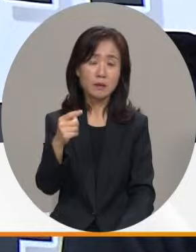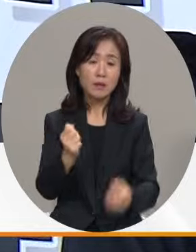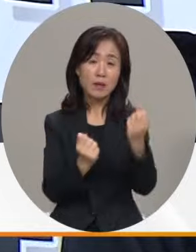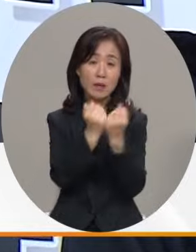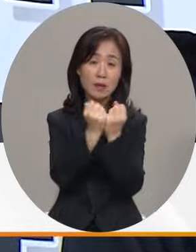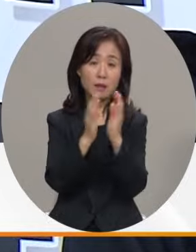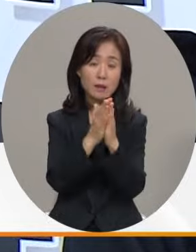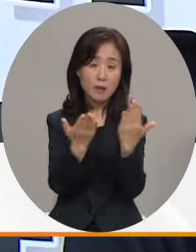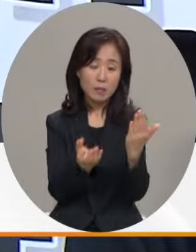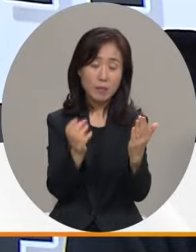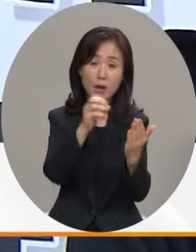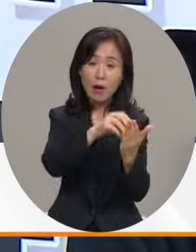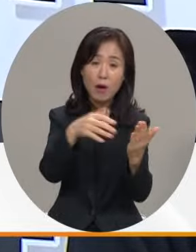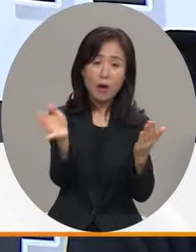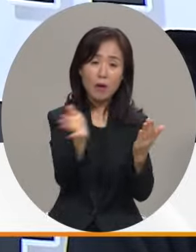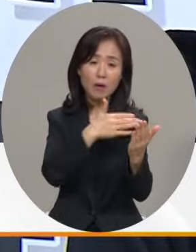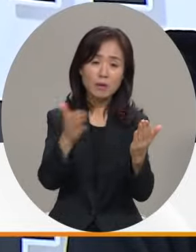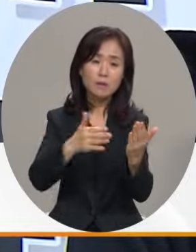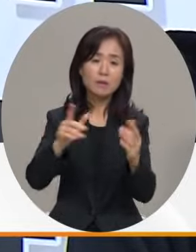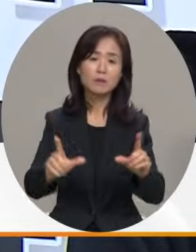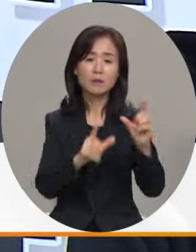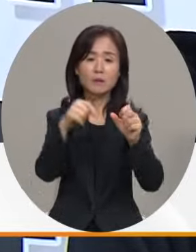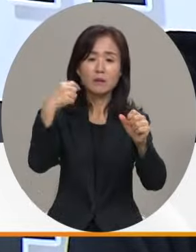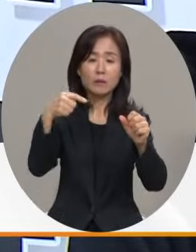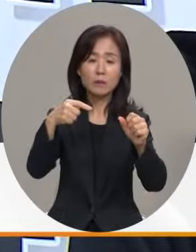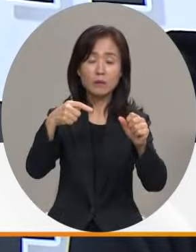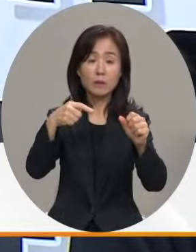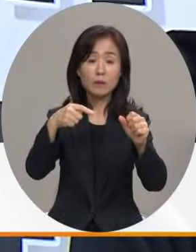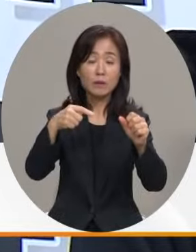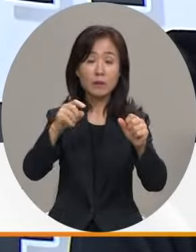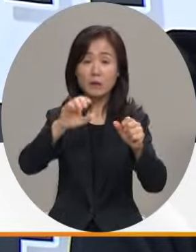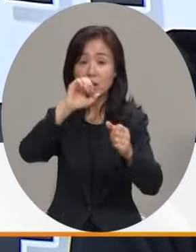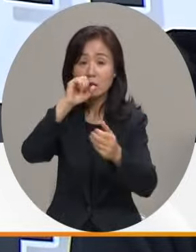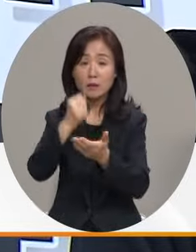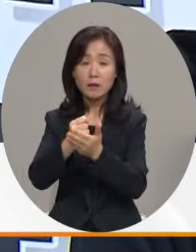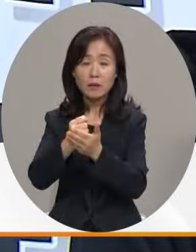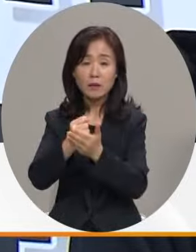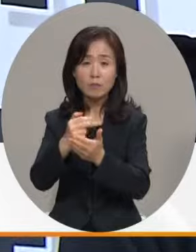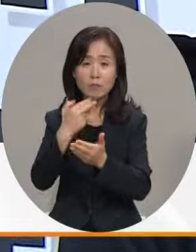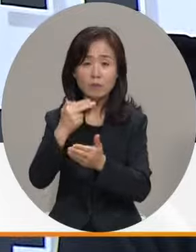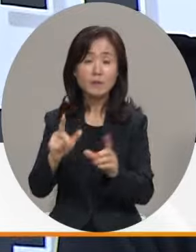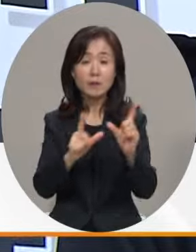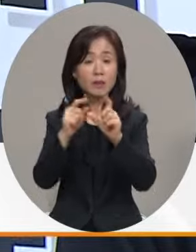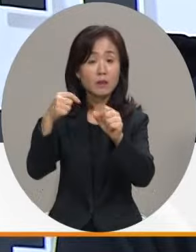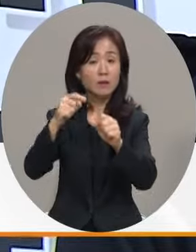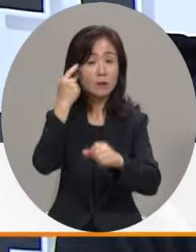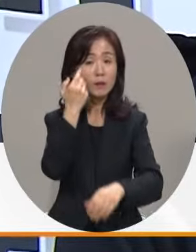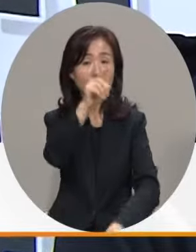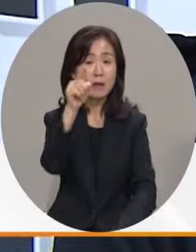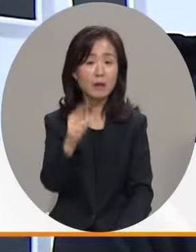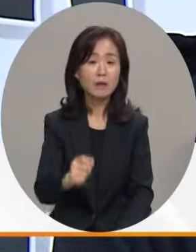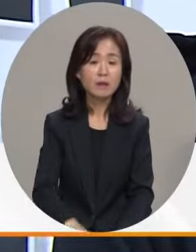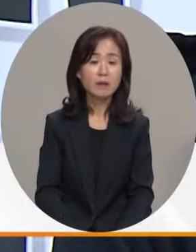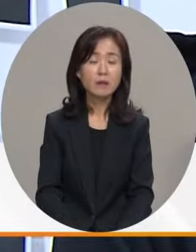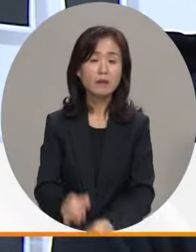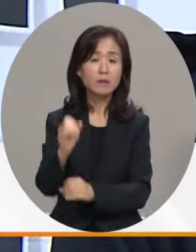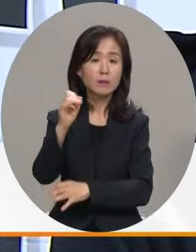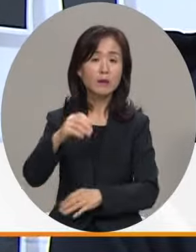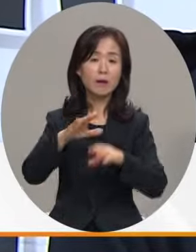해설서에 실리지 않은 생활지도는 정당하지 않은 생활지도입니까? 근본적인